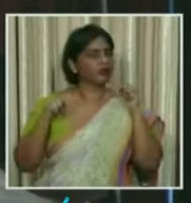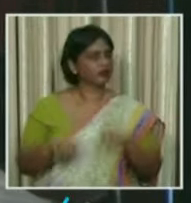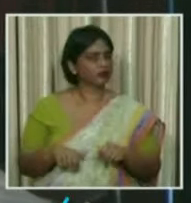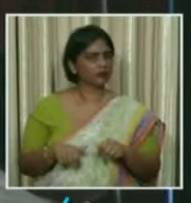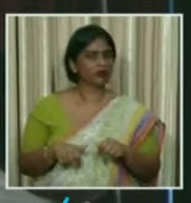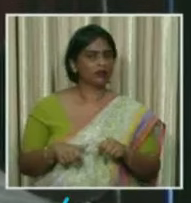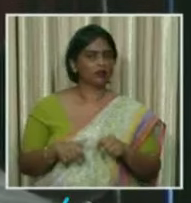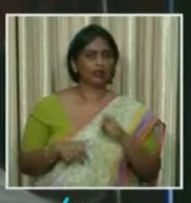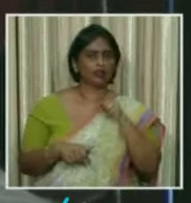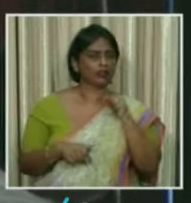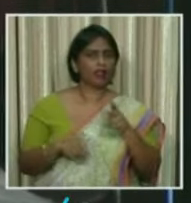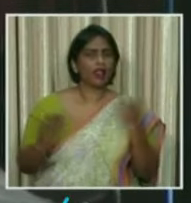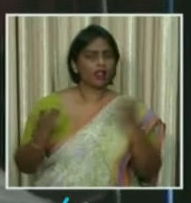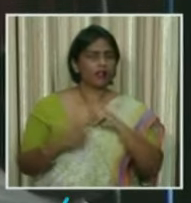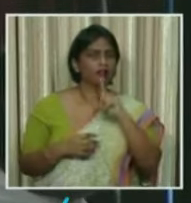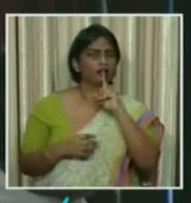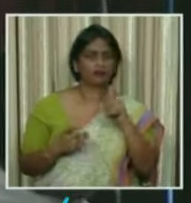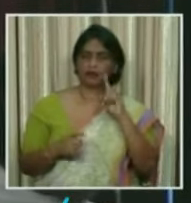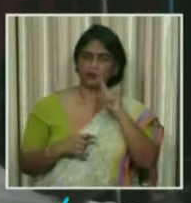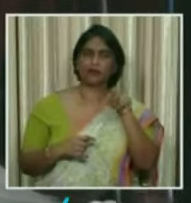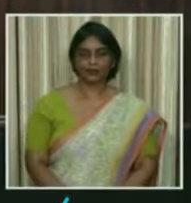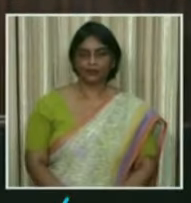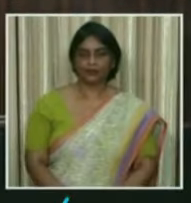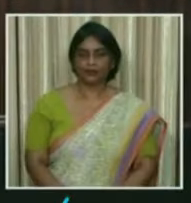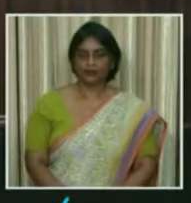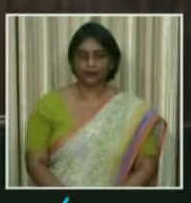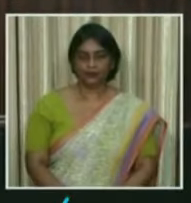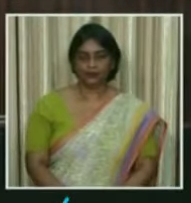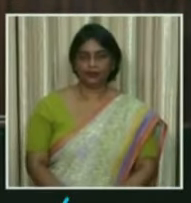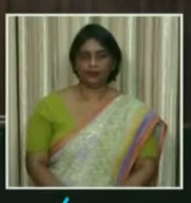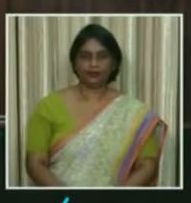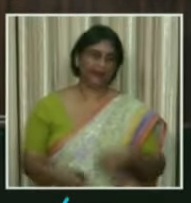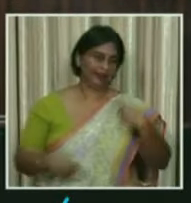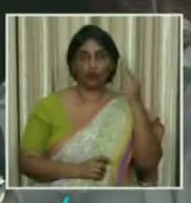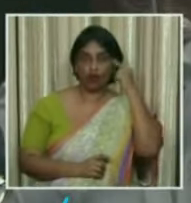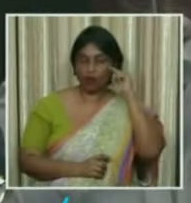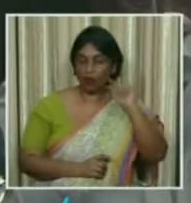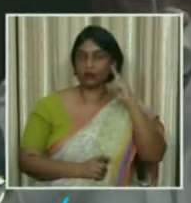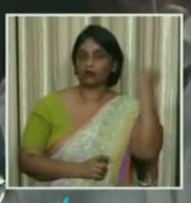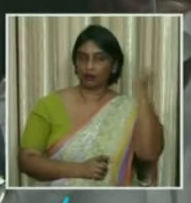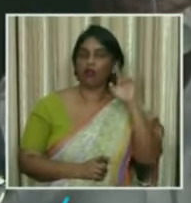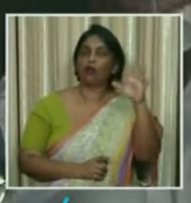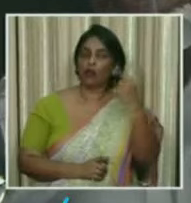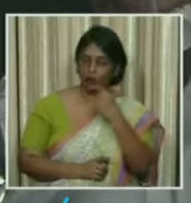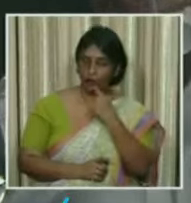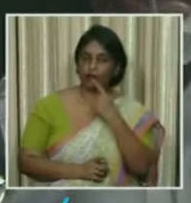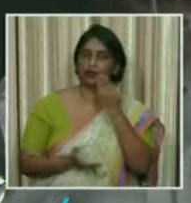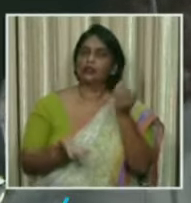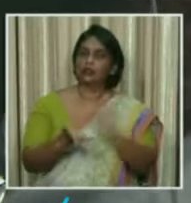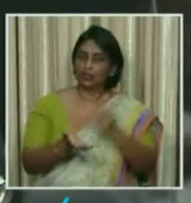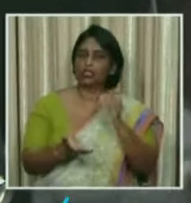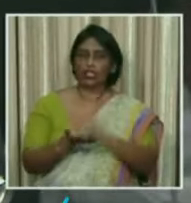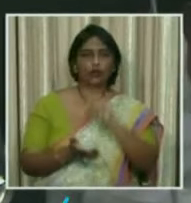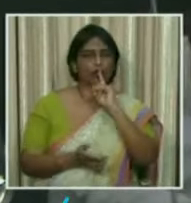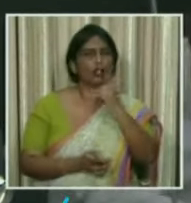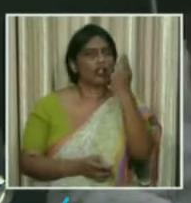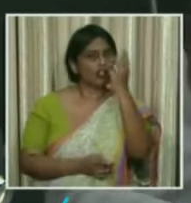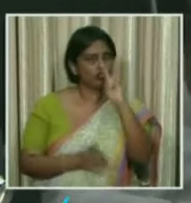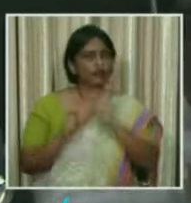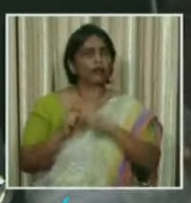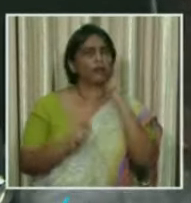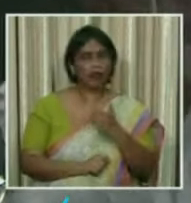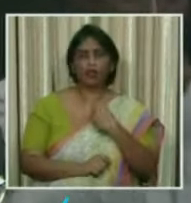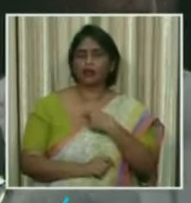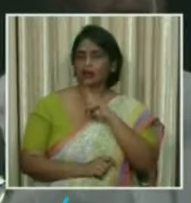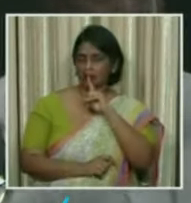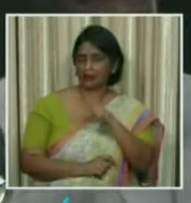ඇවිල්ලා මෙතනදී ඔබතුමා ඒක නැහැ කියනවා නම් වැරදි කියන එකයි මම පෙන්නලා තියෙන්නේ. ඔය ආගියුමන්ට් එක වෙනම කතා කරනවා. ඔව් අපි දිගින් දිගටම කිව්වා 13%ක් ගෙවන්න කියලා. මම